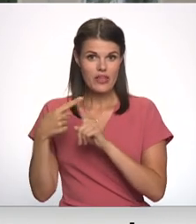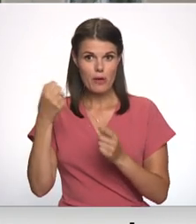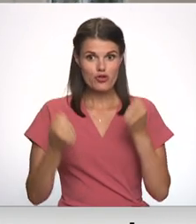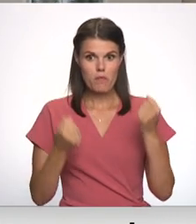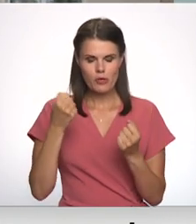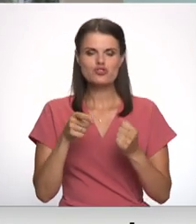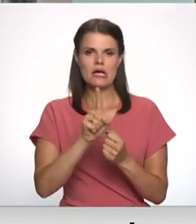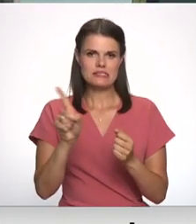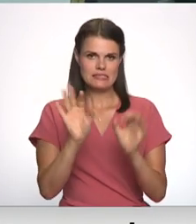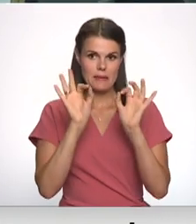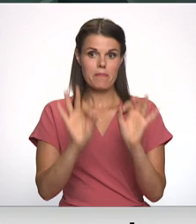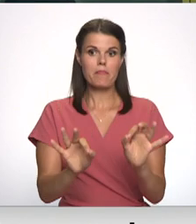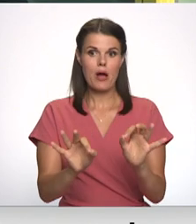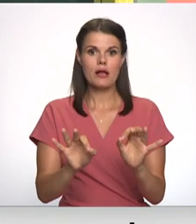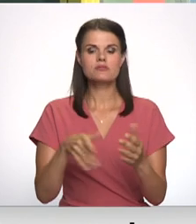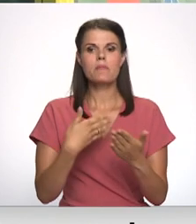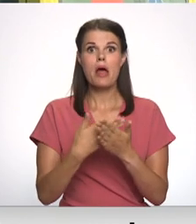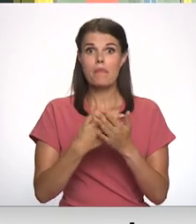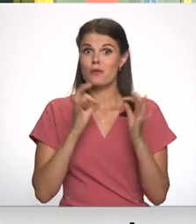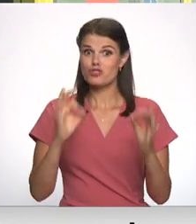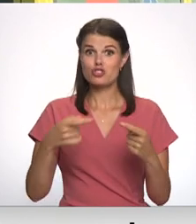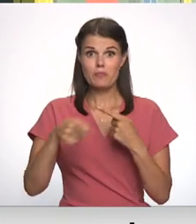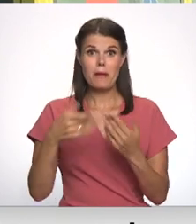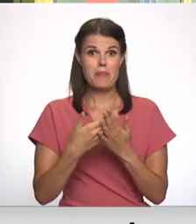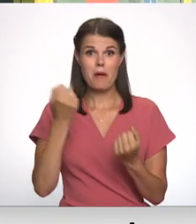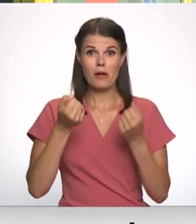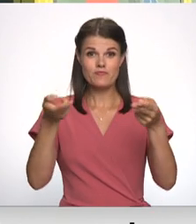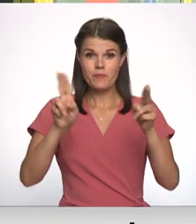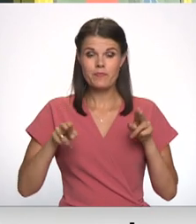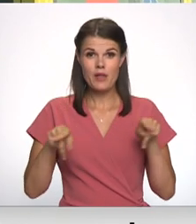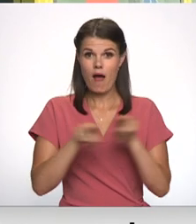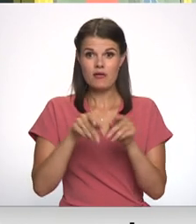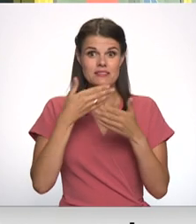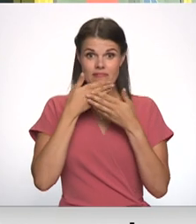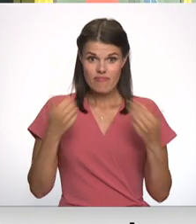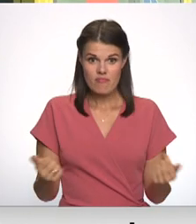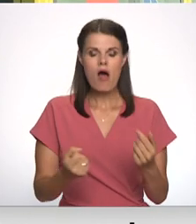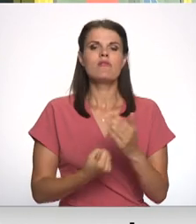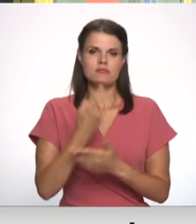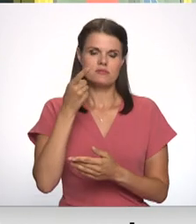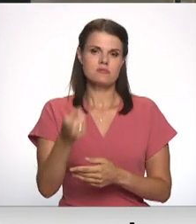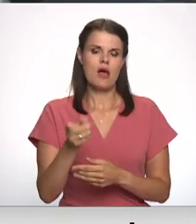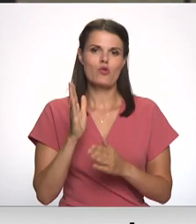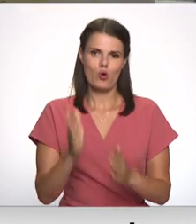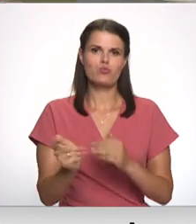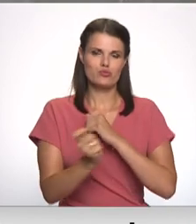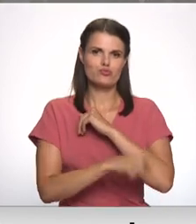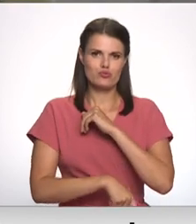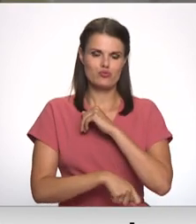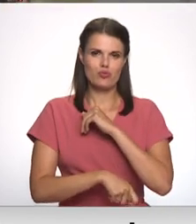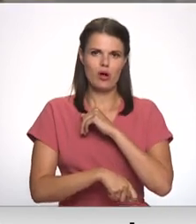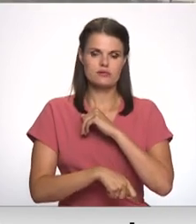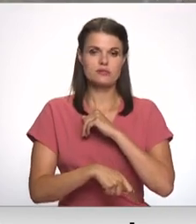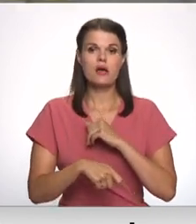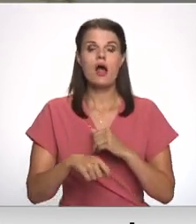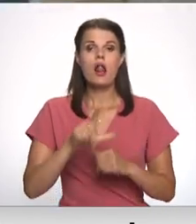pat pareizi. Pārkāpums būtu pretējā gadījumā, ja auto nebūtu ievērojis noteikto operatīvo transportu krāsojumu, stāsta valsts